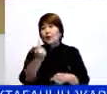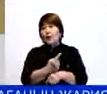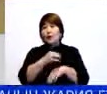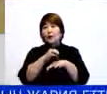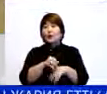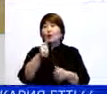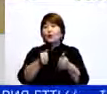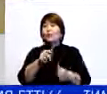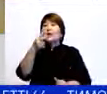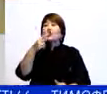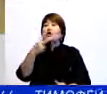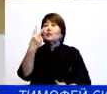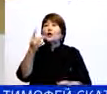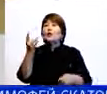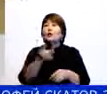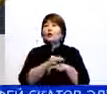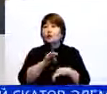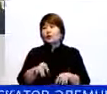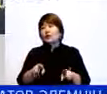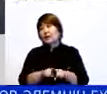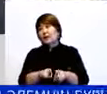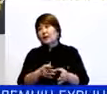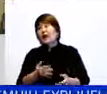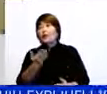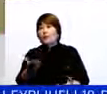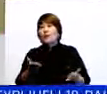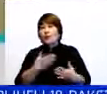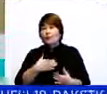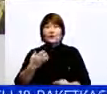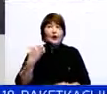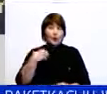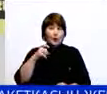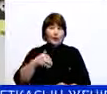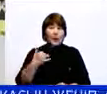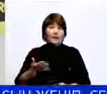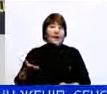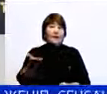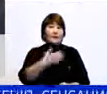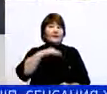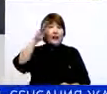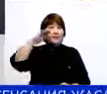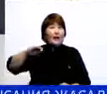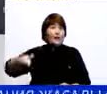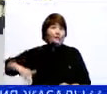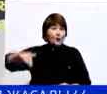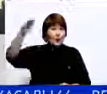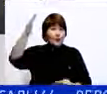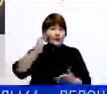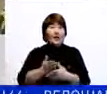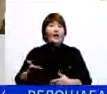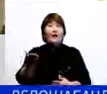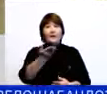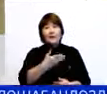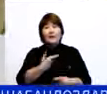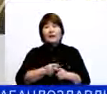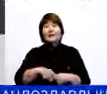турнир емес, 22-ші рет өткізіледі. Алмашып келсе, мына біз өткізіп жатырмыз. Қазір мен біздің де балдарымыз өсіп келе жатыр. Мына біз енді